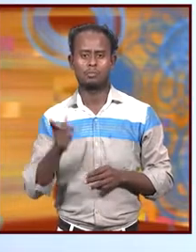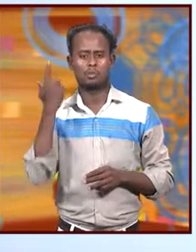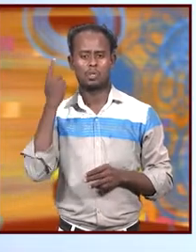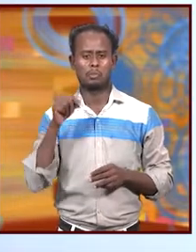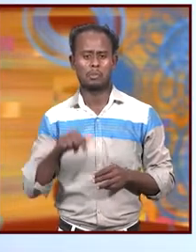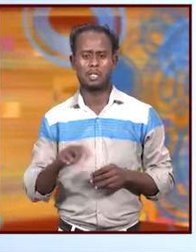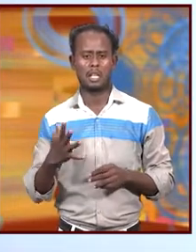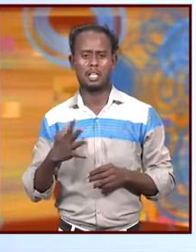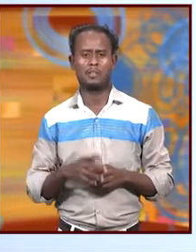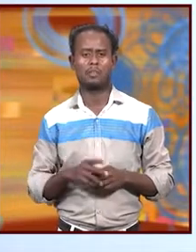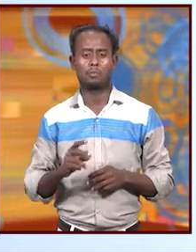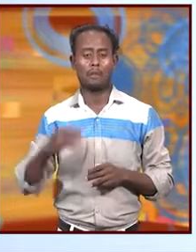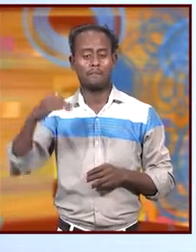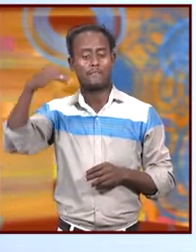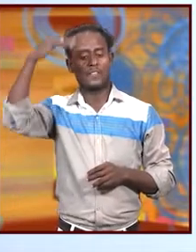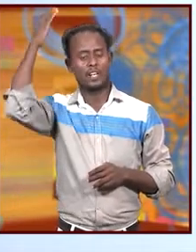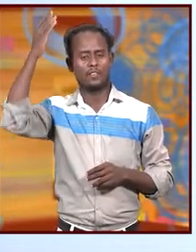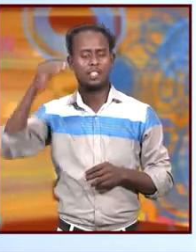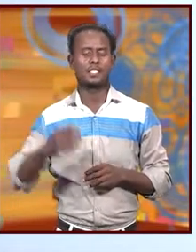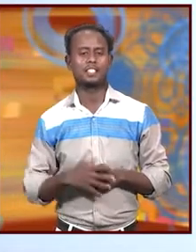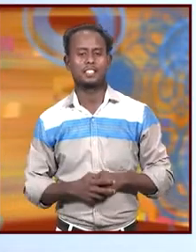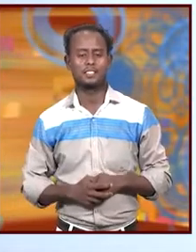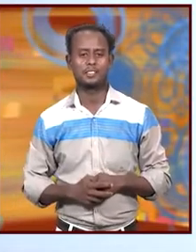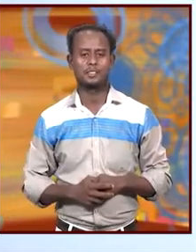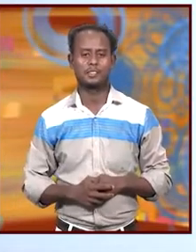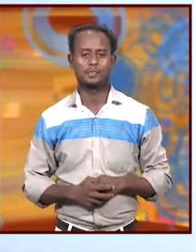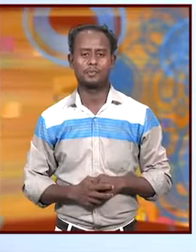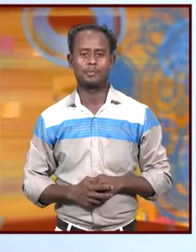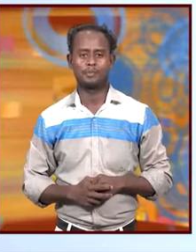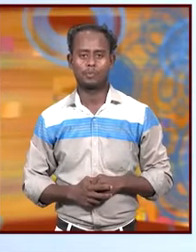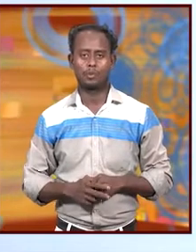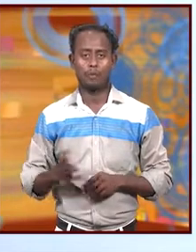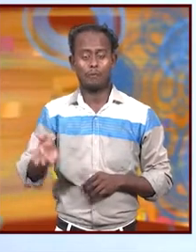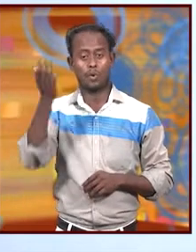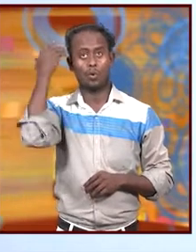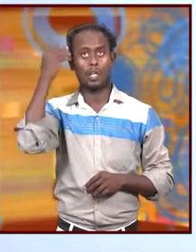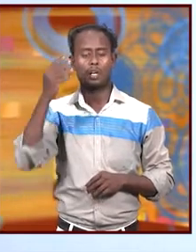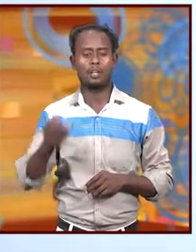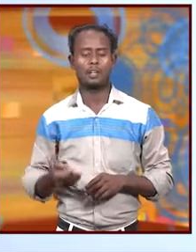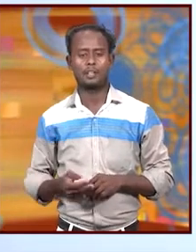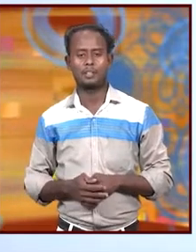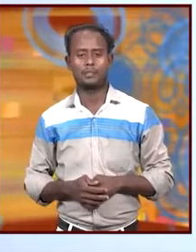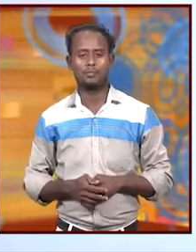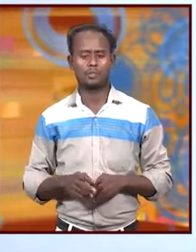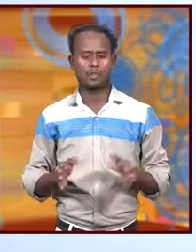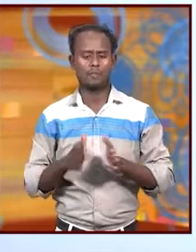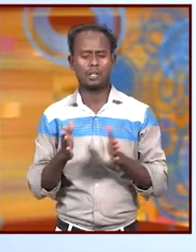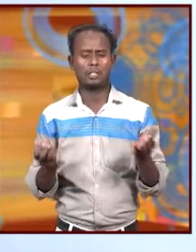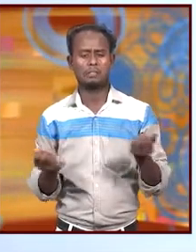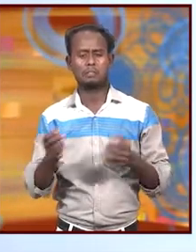முன்னெப்போதும் இல்லாத அளவிற்கு மிக வேகமாக வளர்ச்சியை அடைந்து கொண்டிருக்கிறது. வானுயர்ந்த கட்டிடங்கள், வாகன